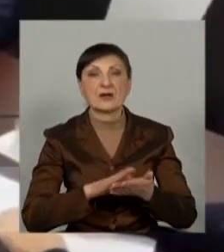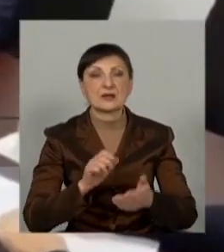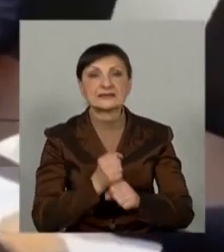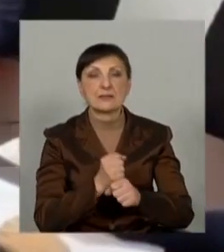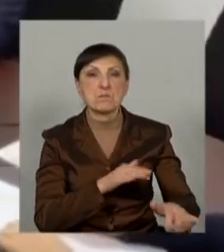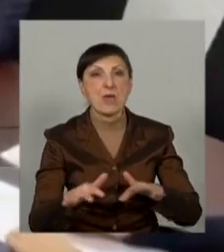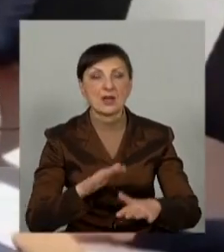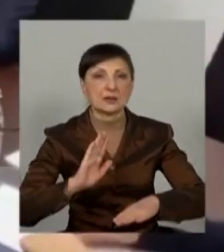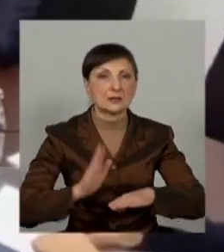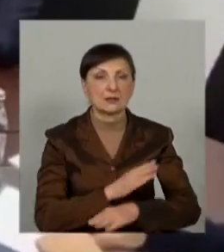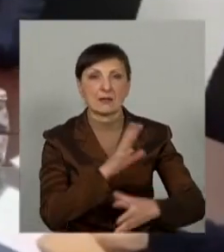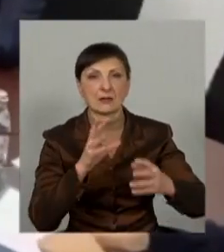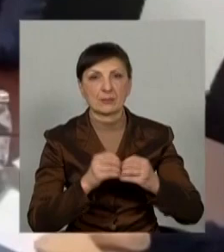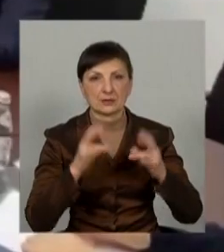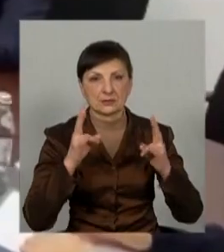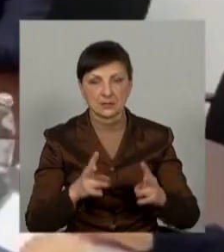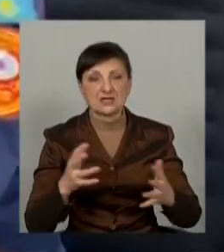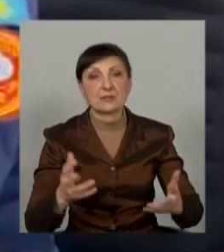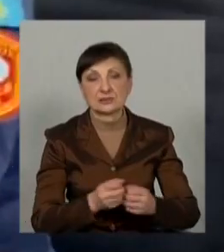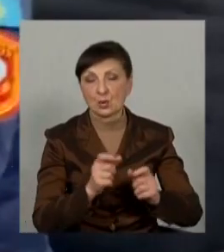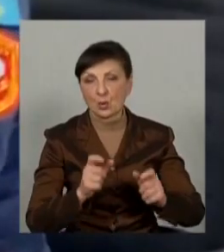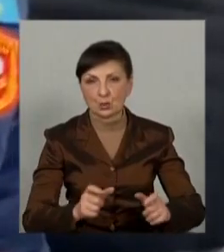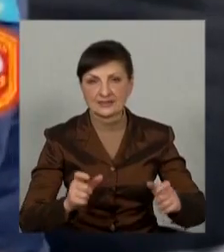ликвидации последствий удара стихии и спасению людей.